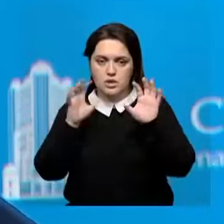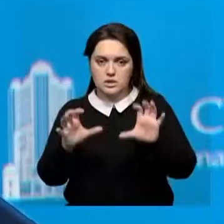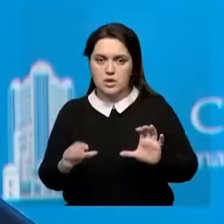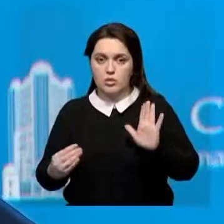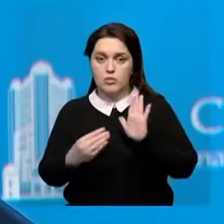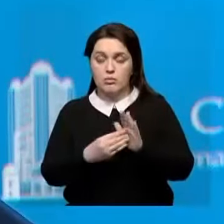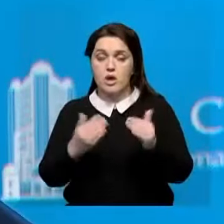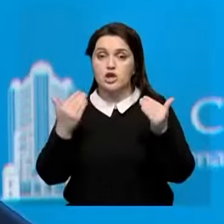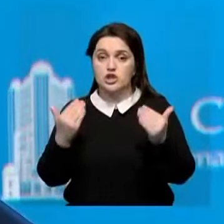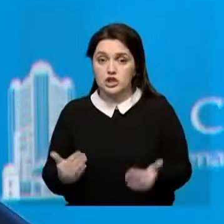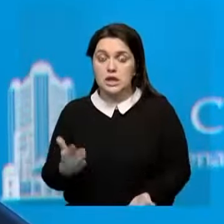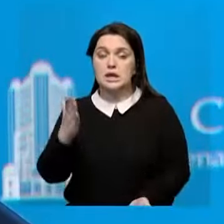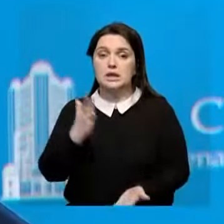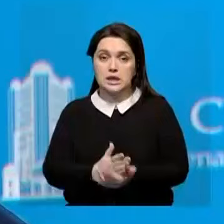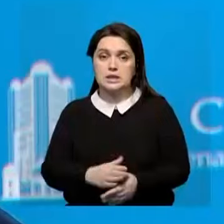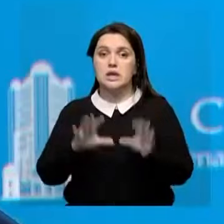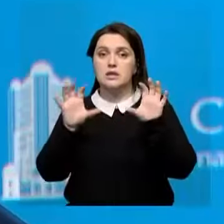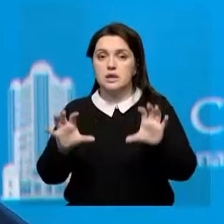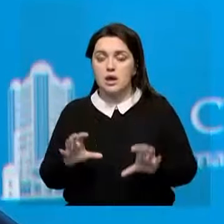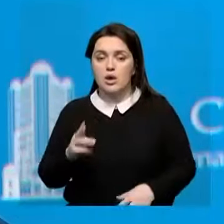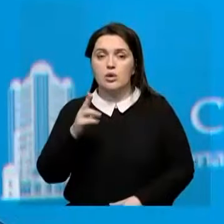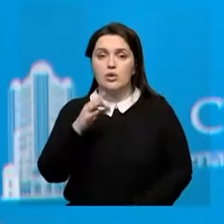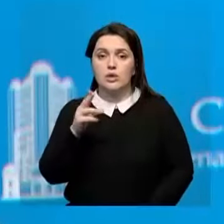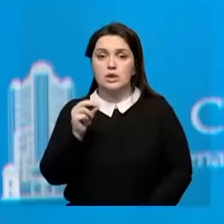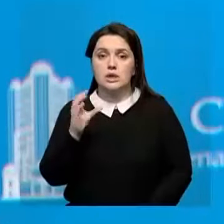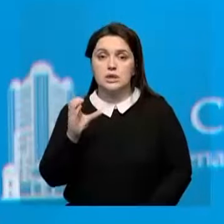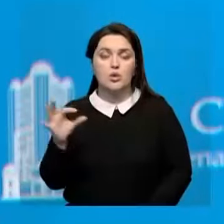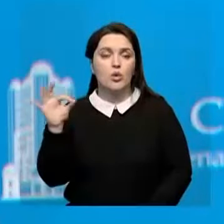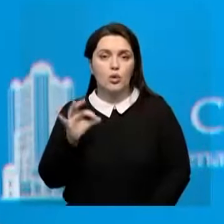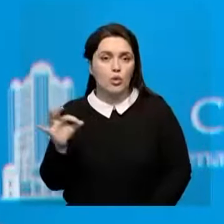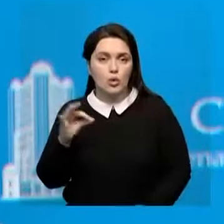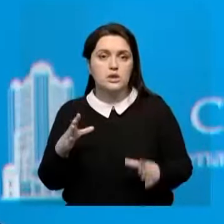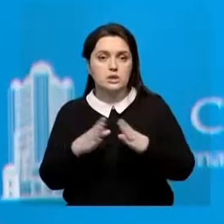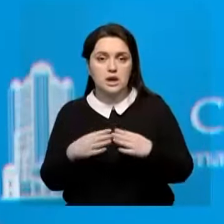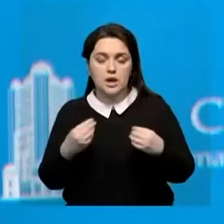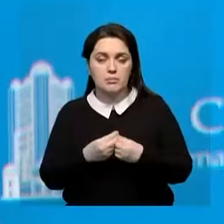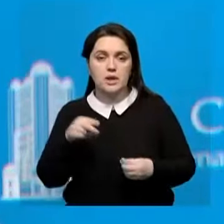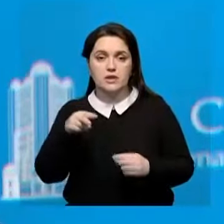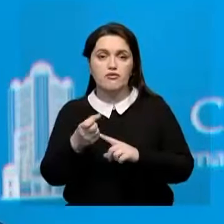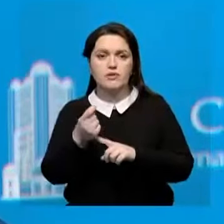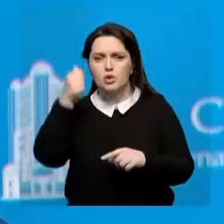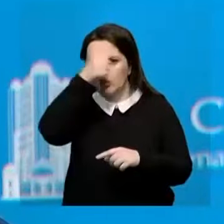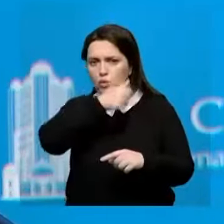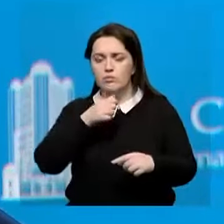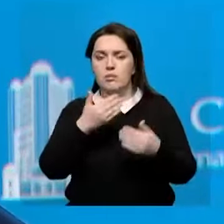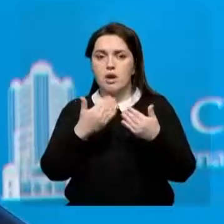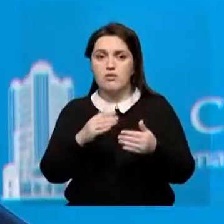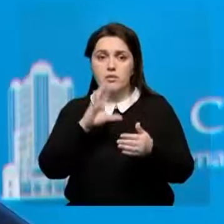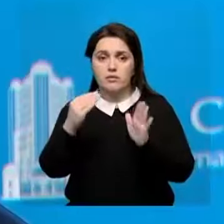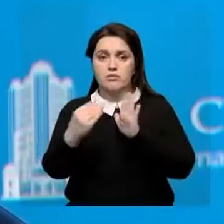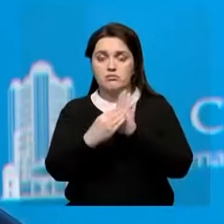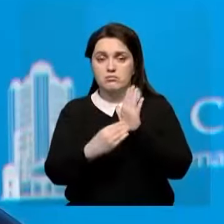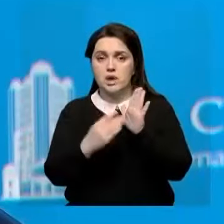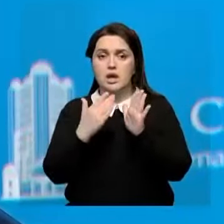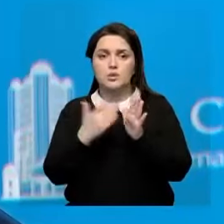время в существующем законодательстве, в кодексе по семье с 2011 года закреплены все